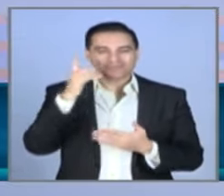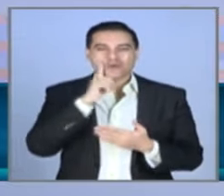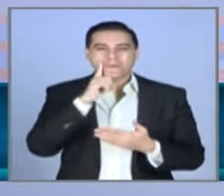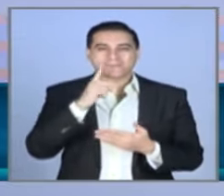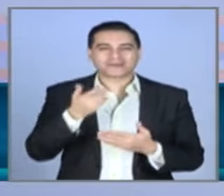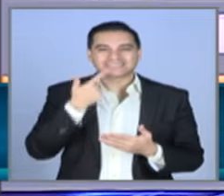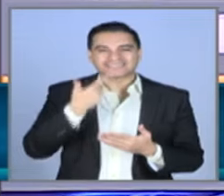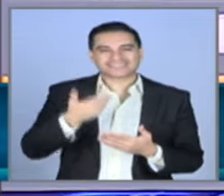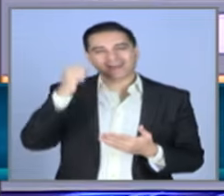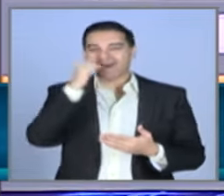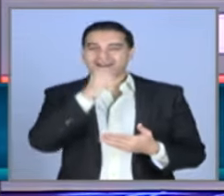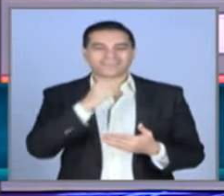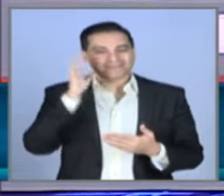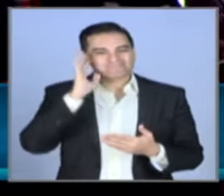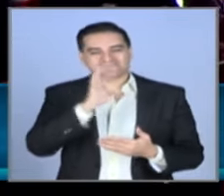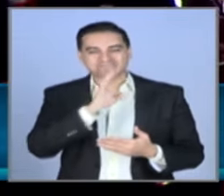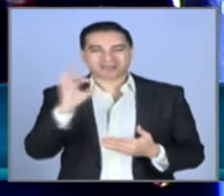الشديد اجابه